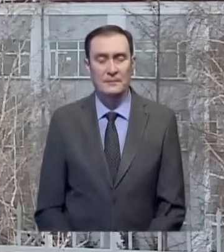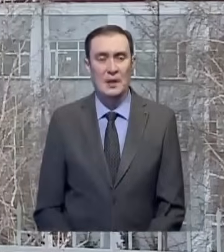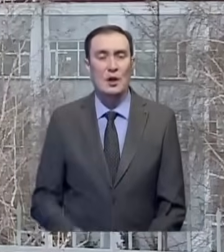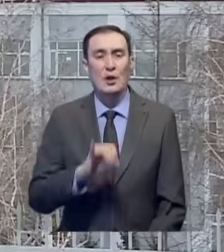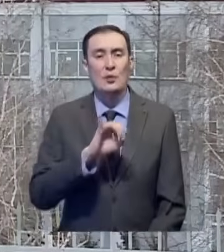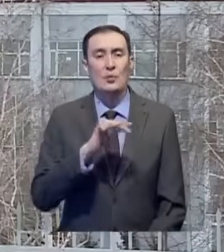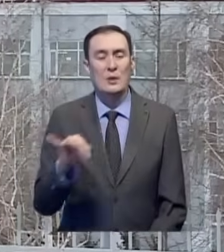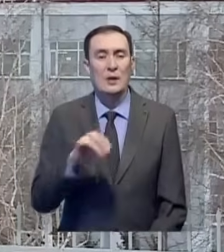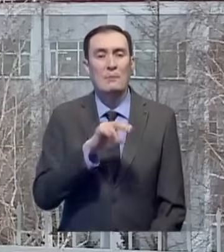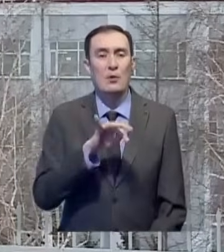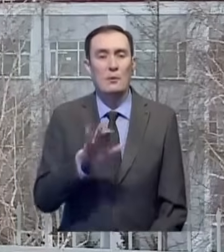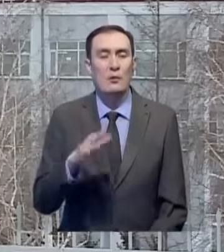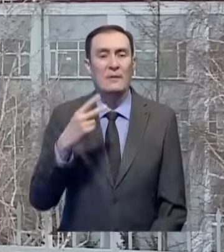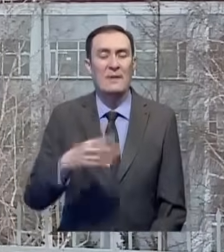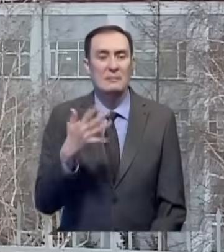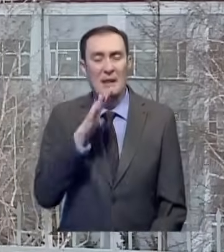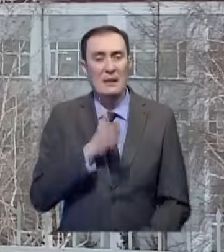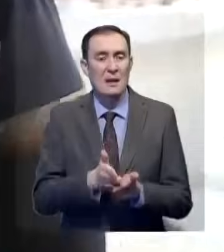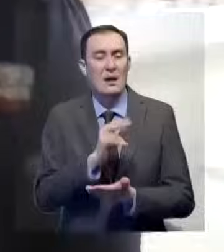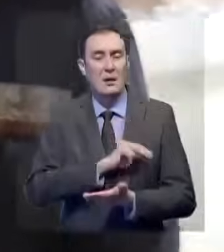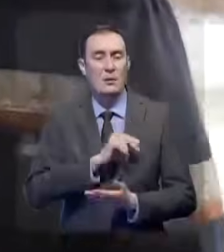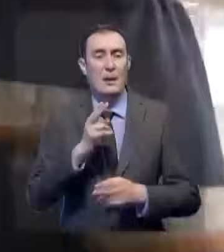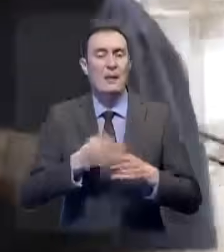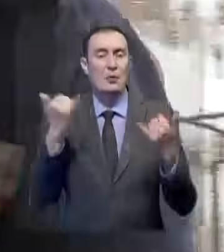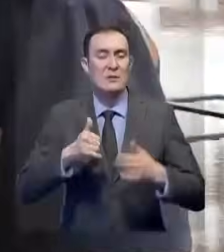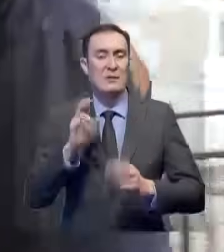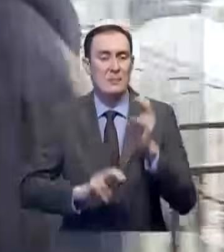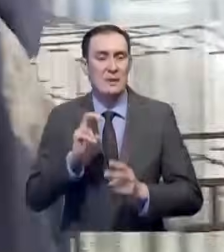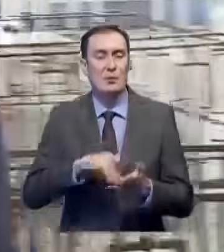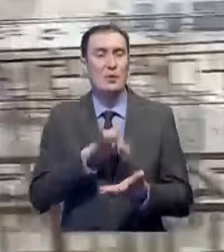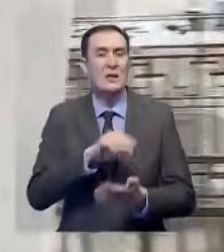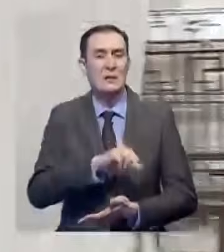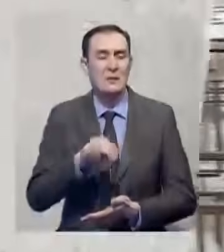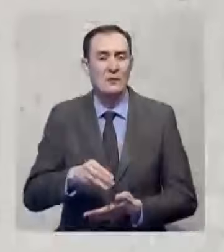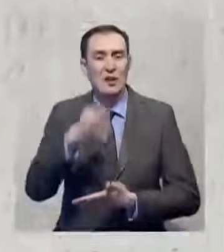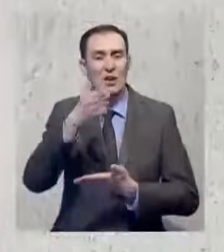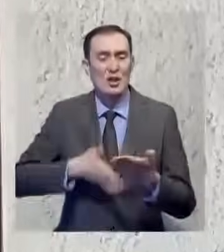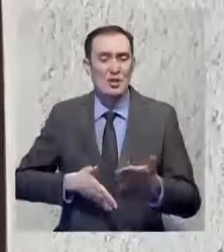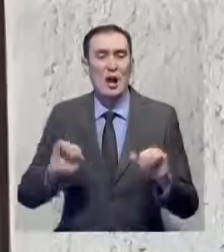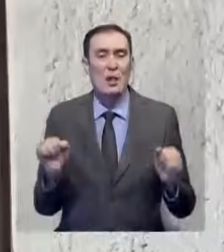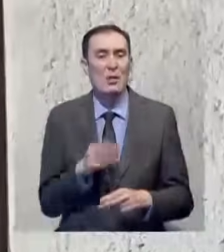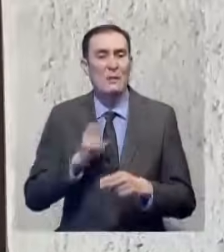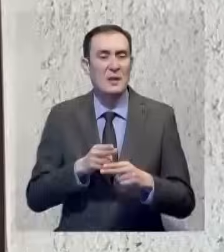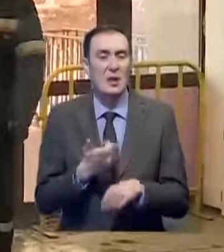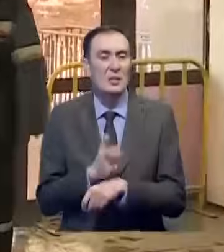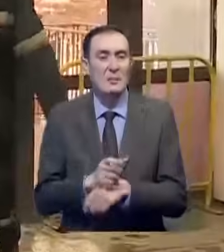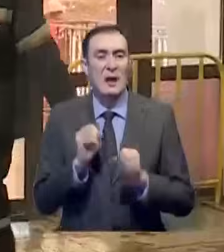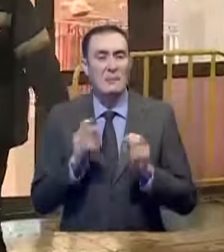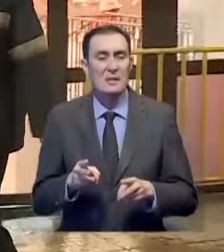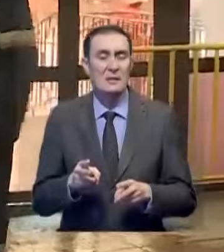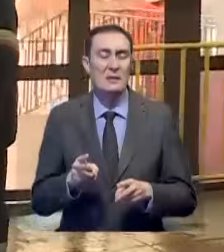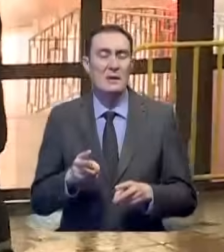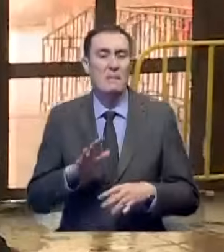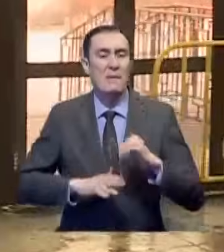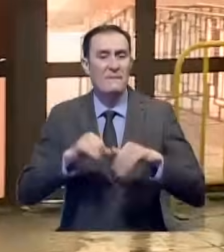Юрий Пономарев почти четверть века трудится на металлургическом комбинате «Темиртау». Он резчик холодного металла. Это одна из самых